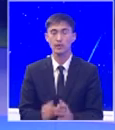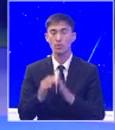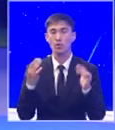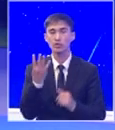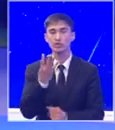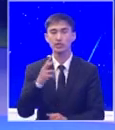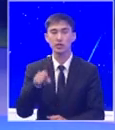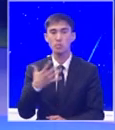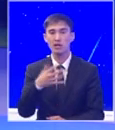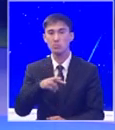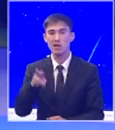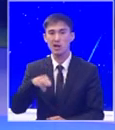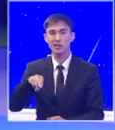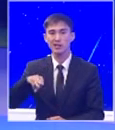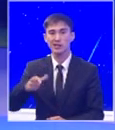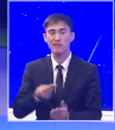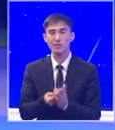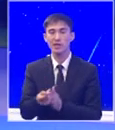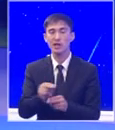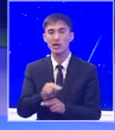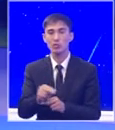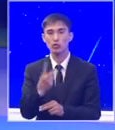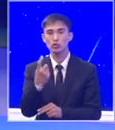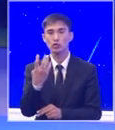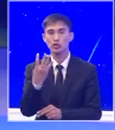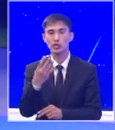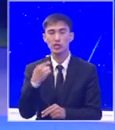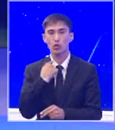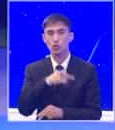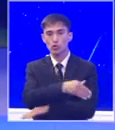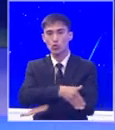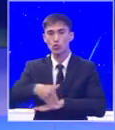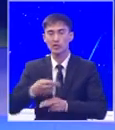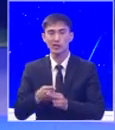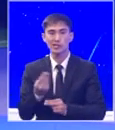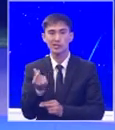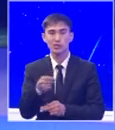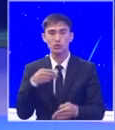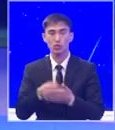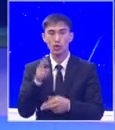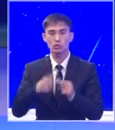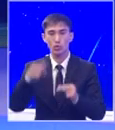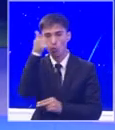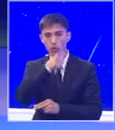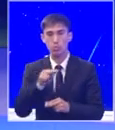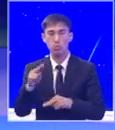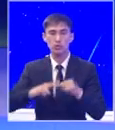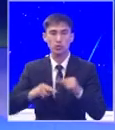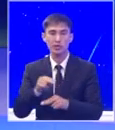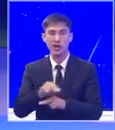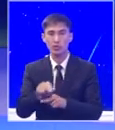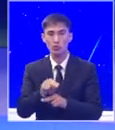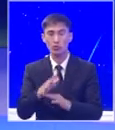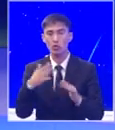Более 4,5 миллиардов тенге выделено на ремонт 104 талдыкурганских улиц. На эти деньги до конца года построят и отремонтируют